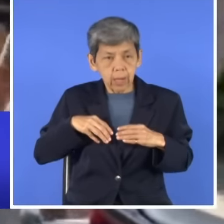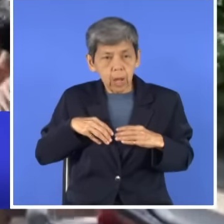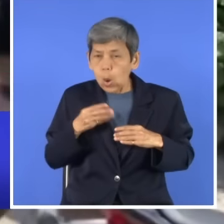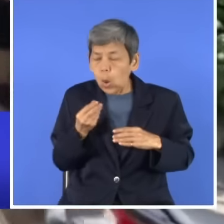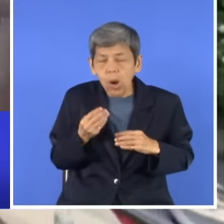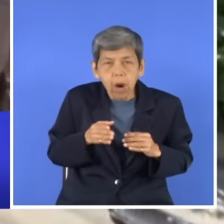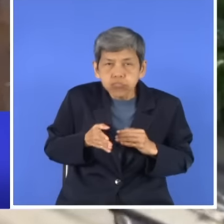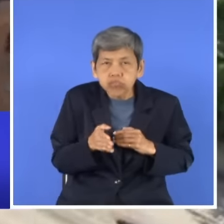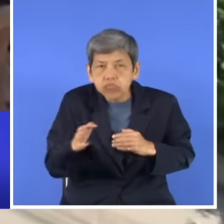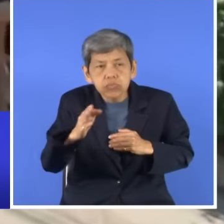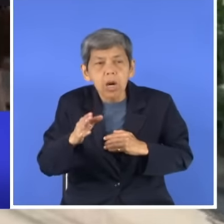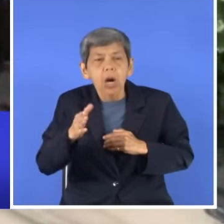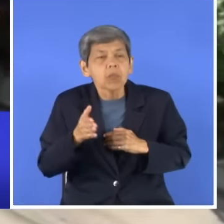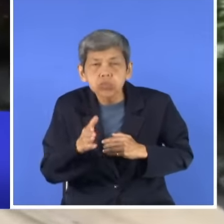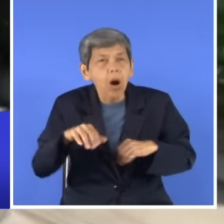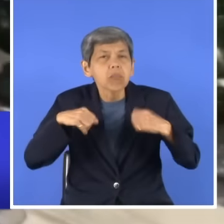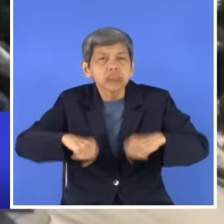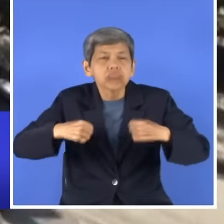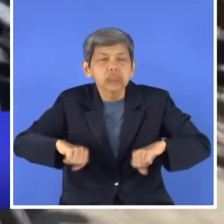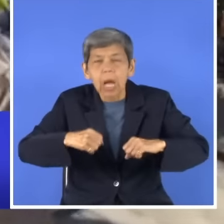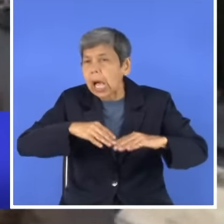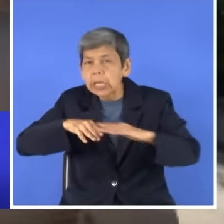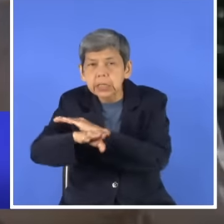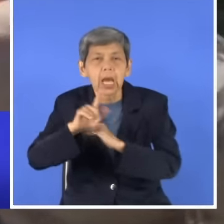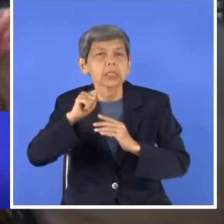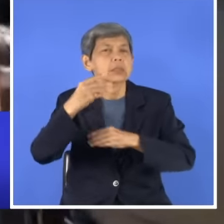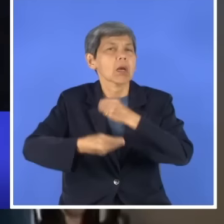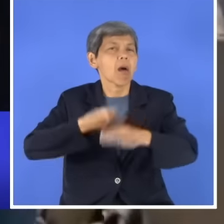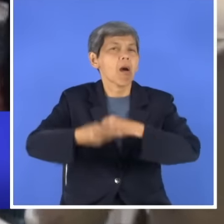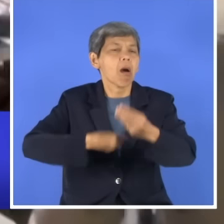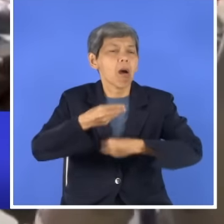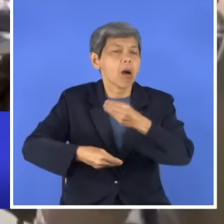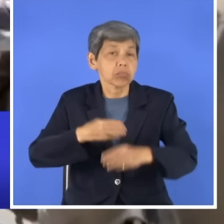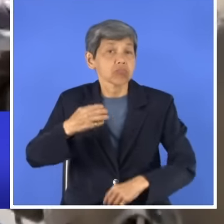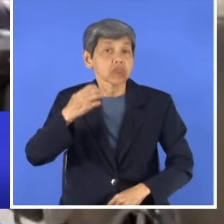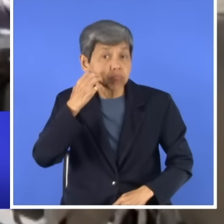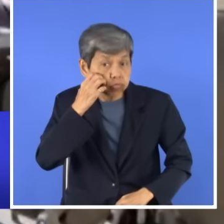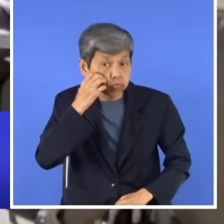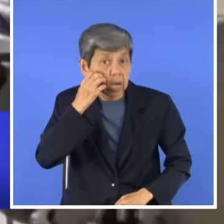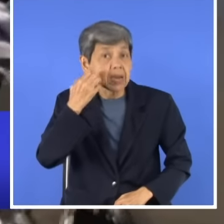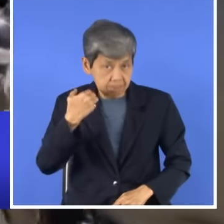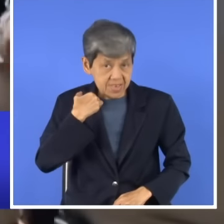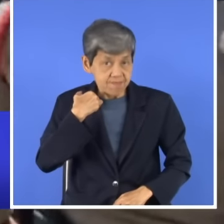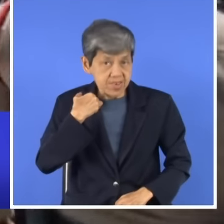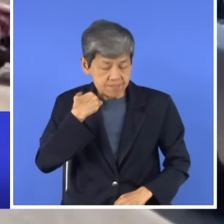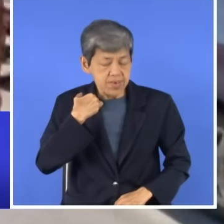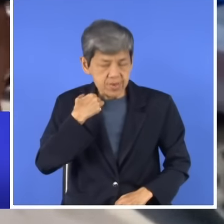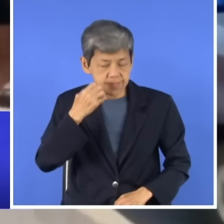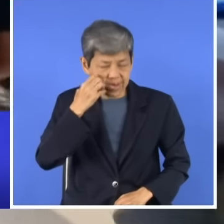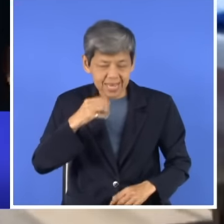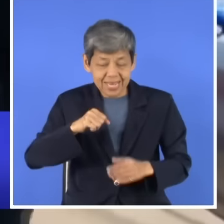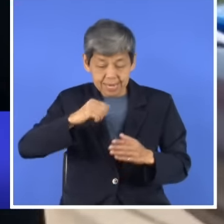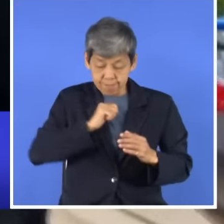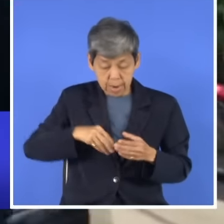ออกมาจากโรงพยาบาลมาขี่มอเตอร์ไซค์หลบหนีเข้าไปในตลาดพิมายซึ่งในโทรศัพท์มีโทรศัพท์อยู่หนึ่งเครื่องนะครับในกระเป๋